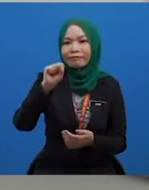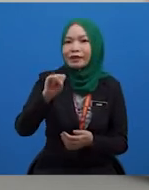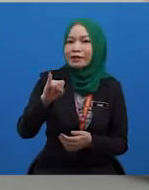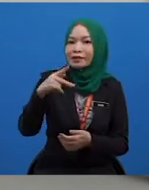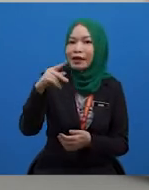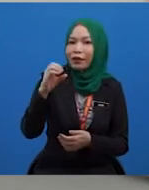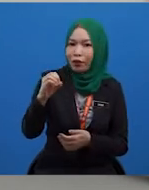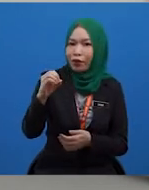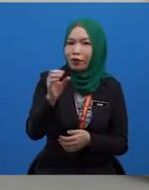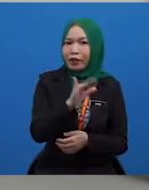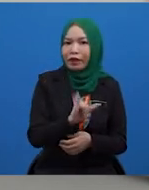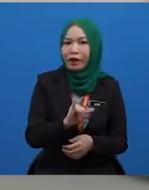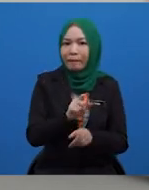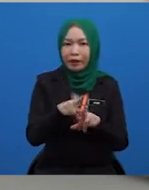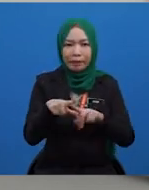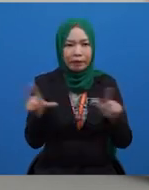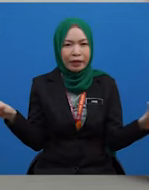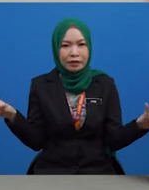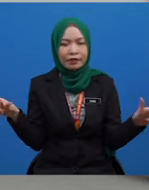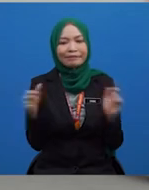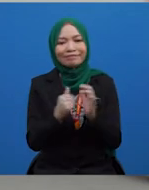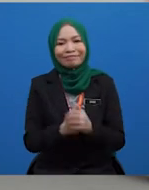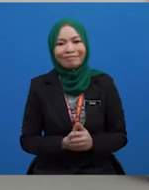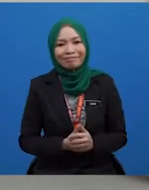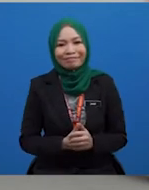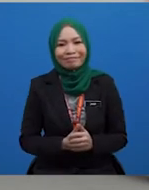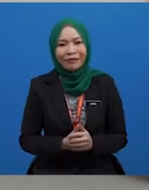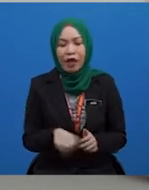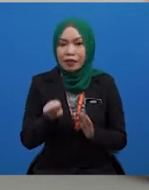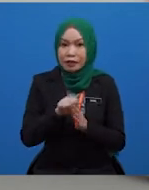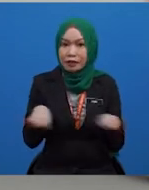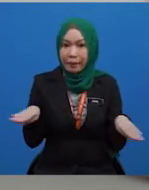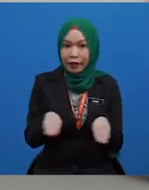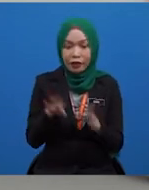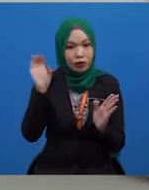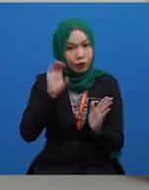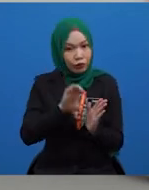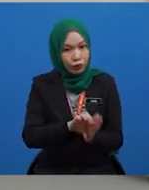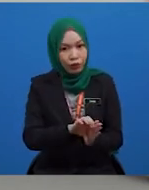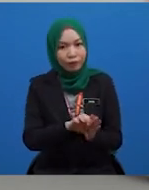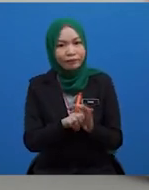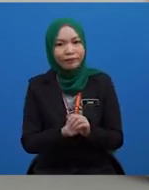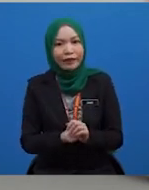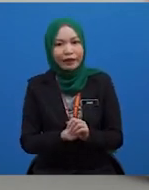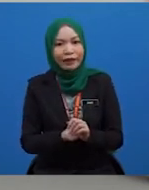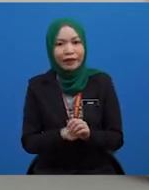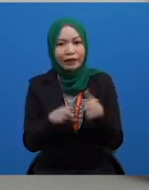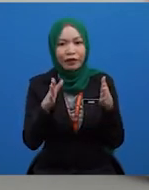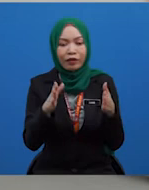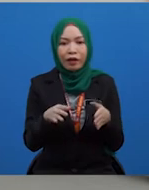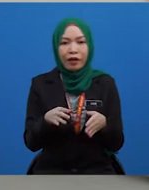Sebagai contohnya, remaja yang berusia 18 tahun ke atas dari golongan kelas atasan lebih cenderung untuk